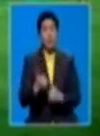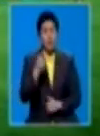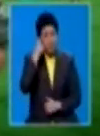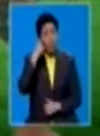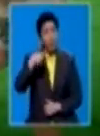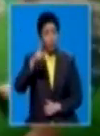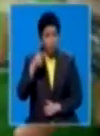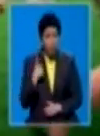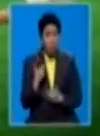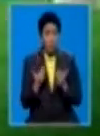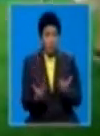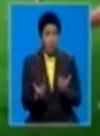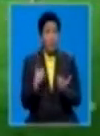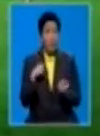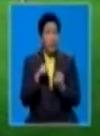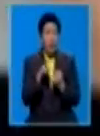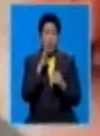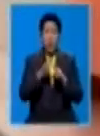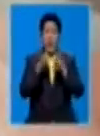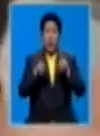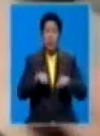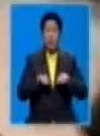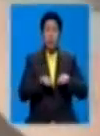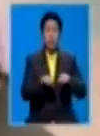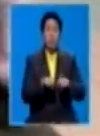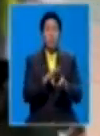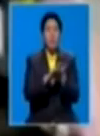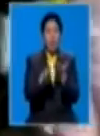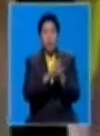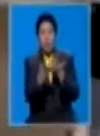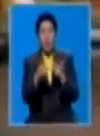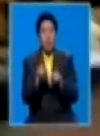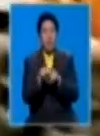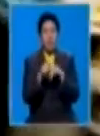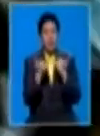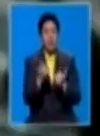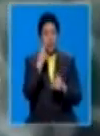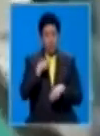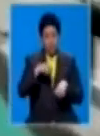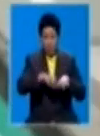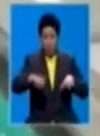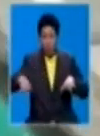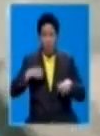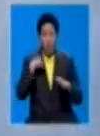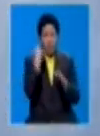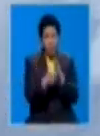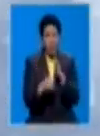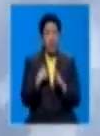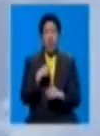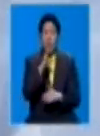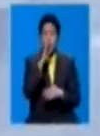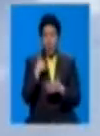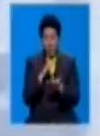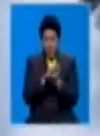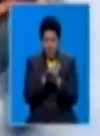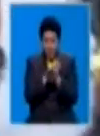หรือไม่กับการที่ตั้งร้านค้าขายยังไม่เป็นระเบียบเช่นในปัจจุบันในบางพื้นที่นะครับผมถือว่าถ้าเรามีการเปลี่ยนแปลงในสิ่